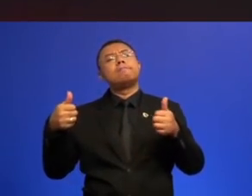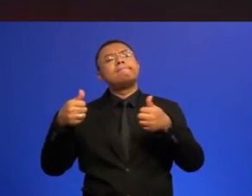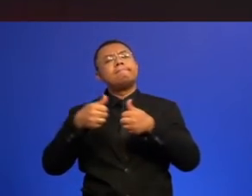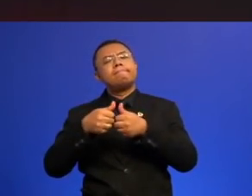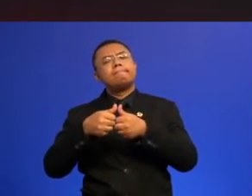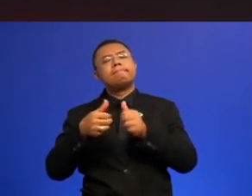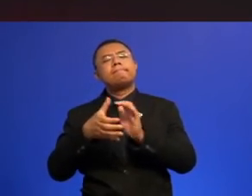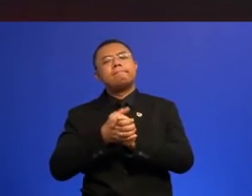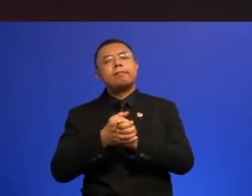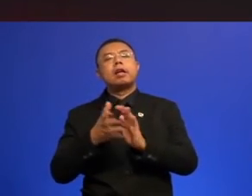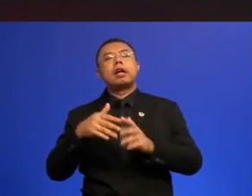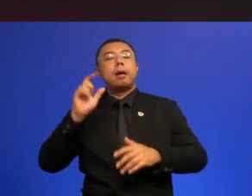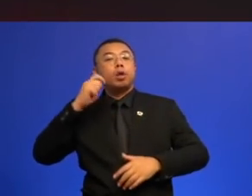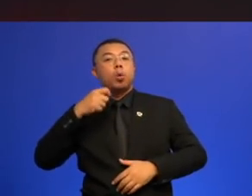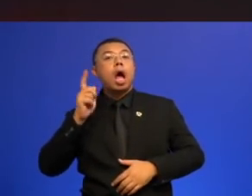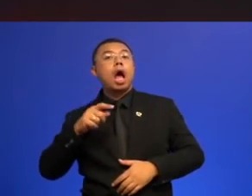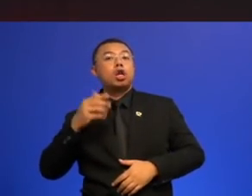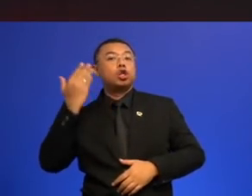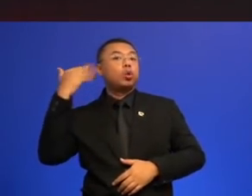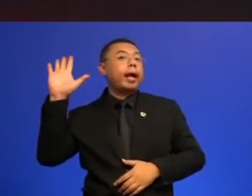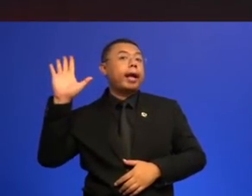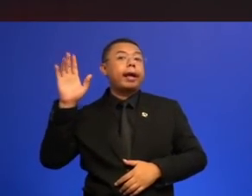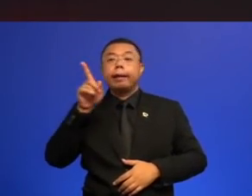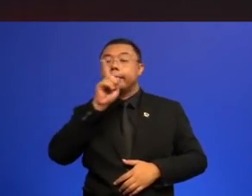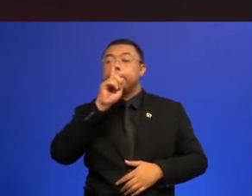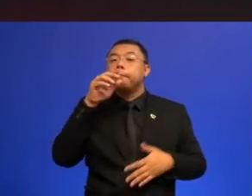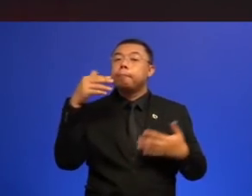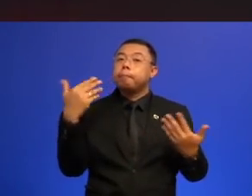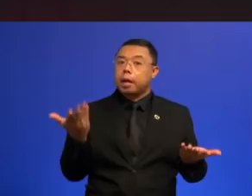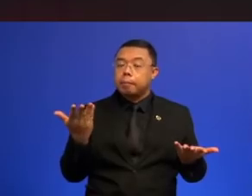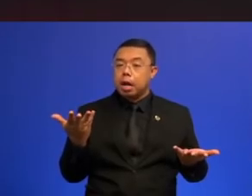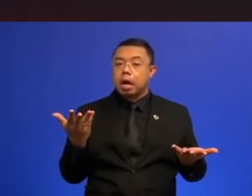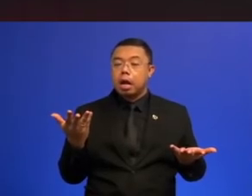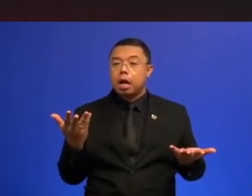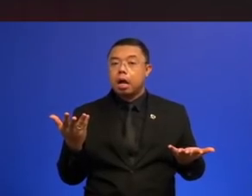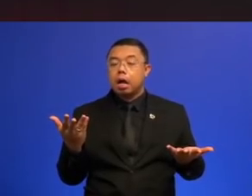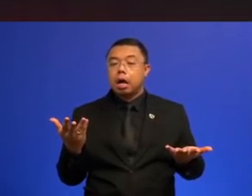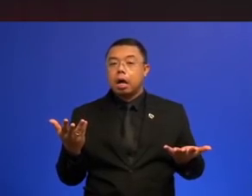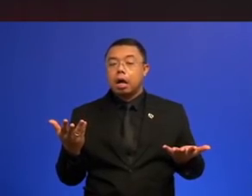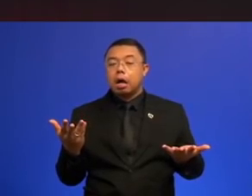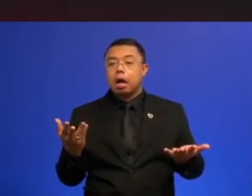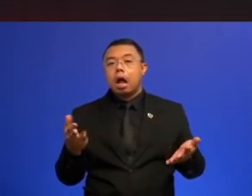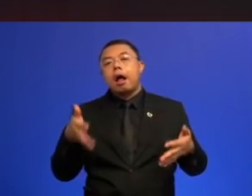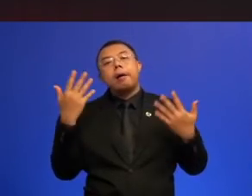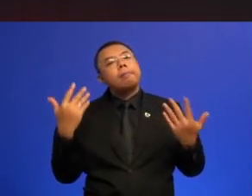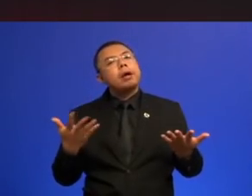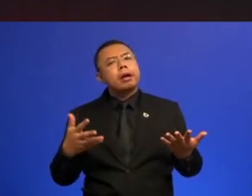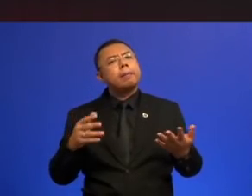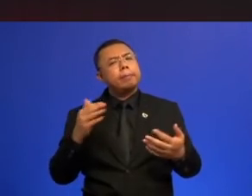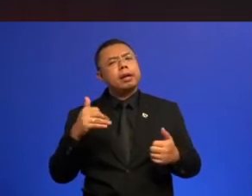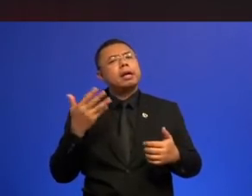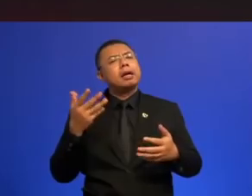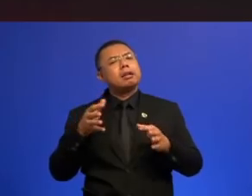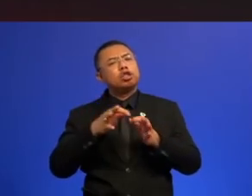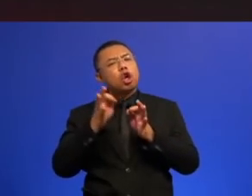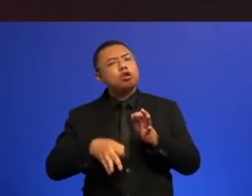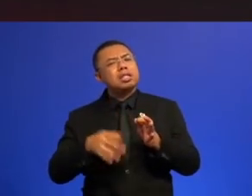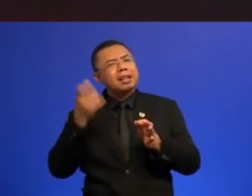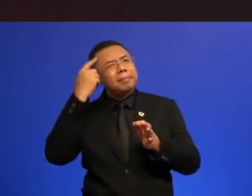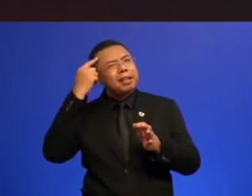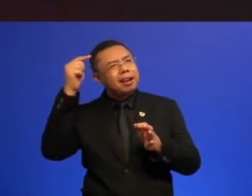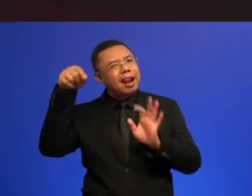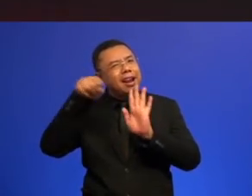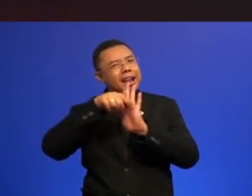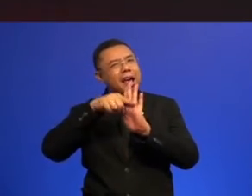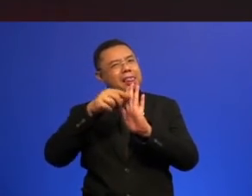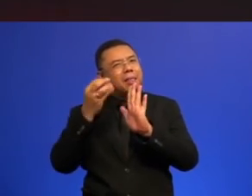dengan mertua? Apakah harus cuek dan diam saja seperti kata Pak Eras? Dan bagaimana cara mengatasi pikiran-pikiran negatif